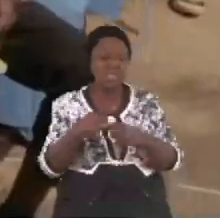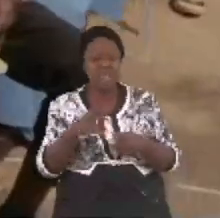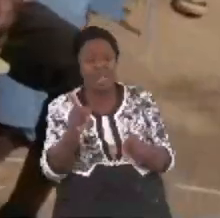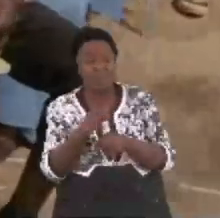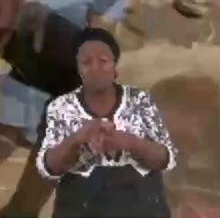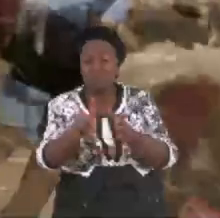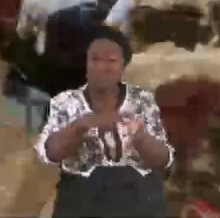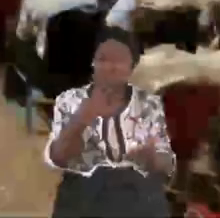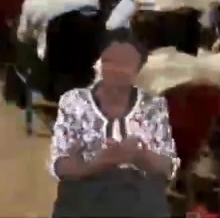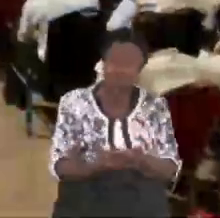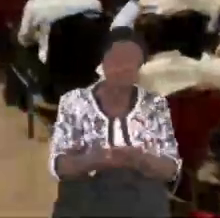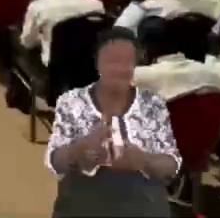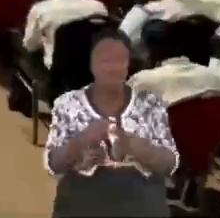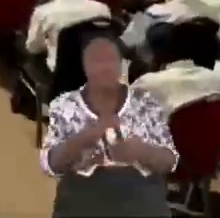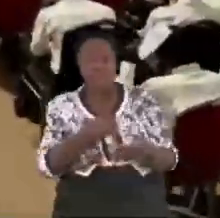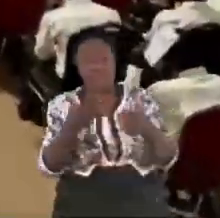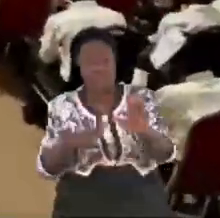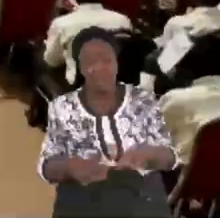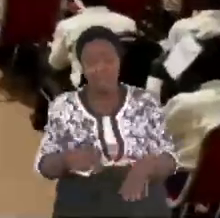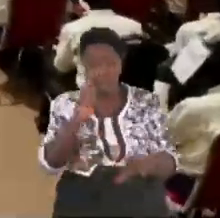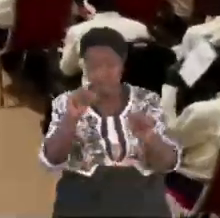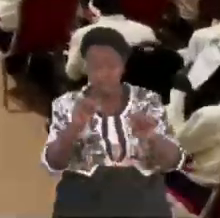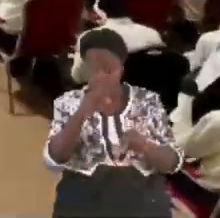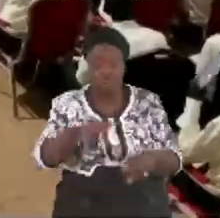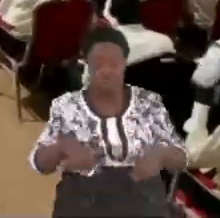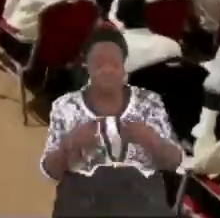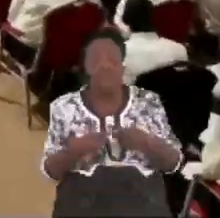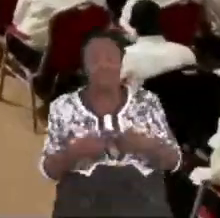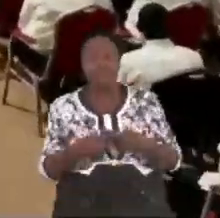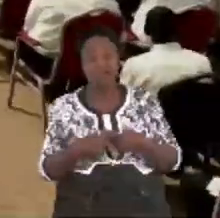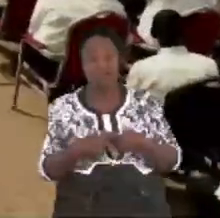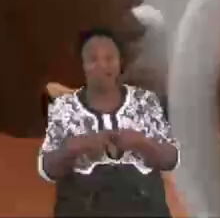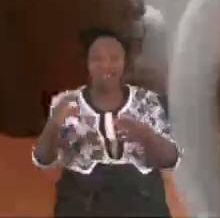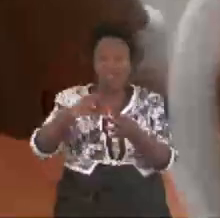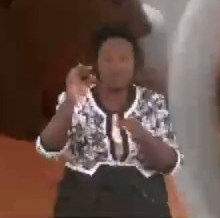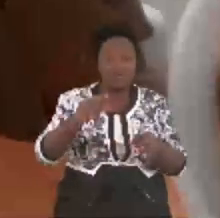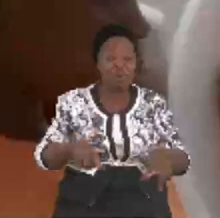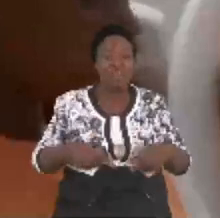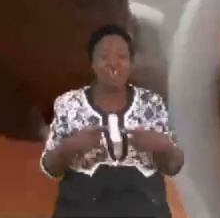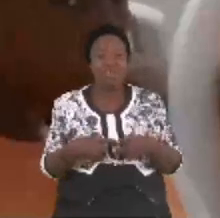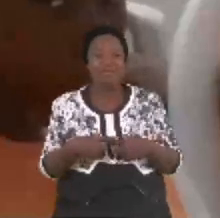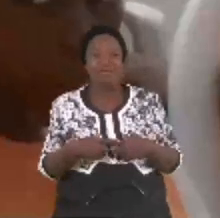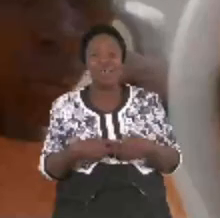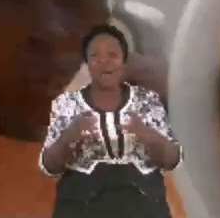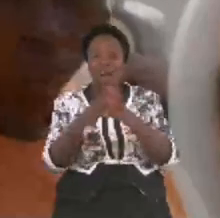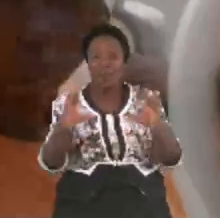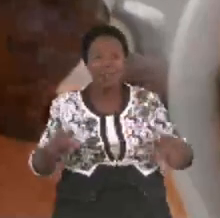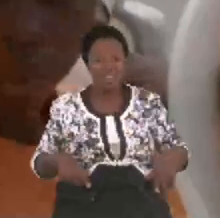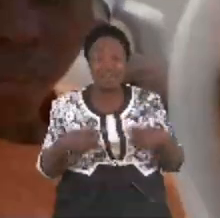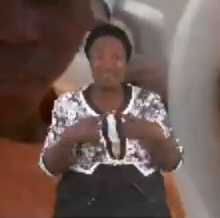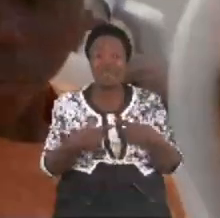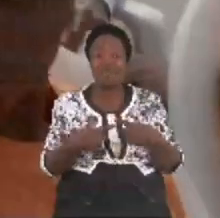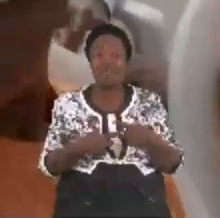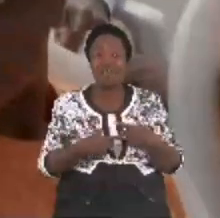vas tomber, comme si tu vas mourir, non, tu vas vivre. La vie spirituelle, la vie